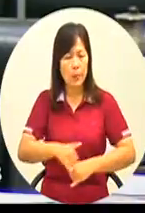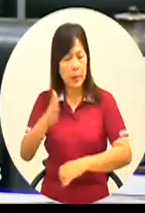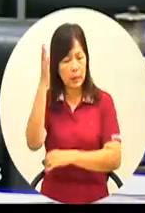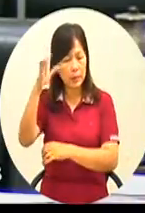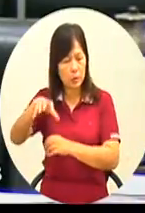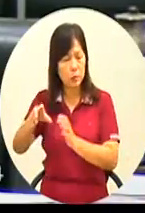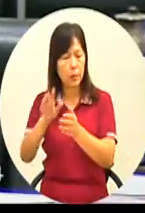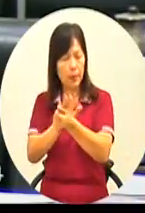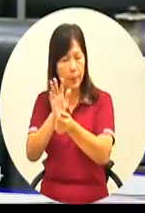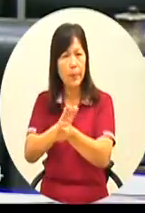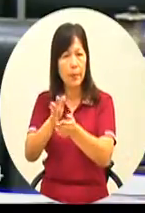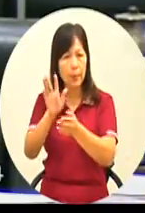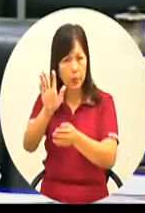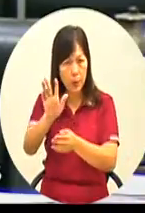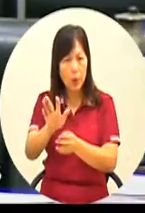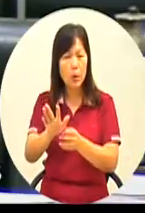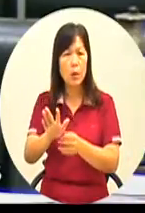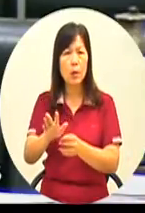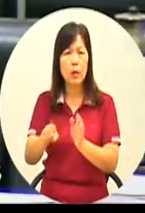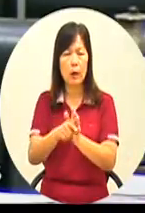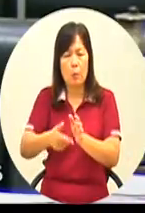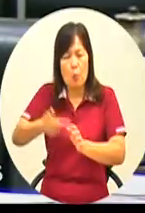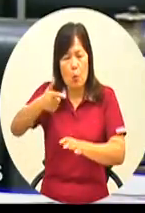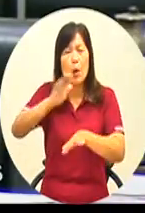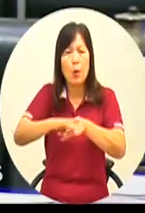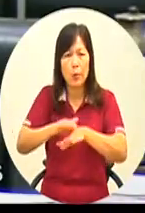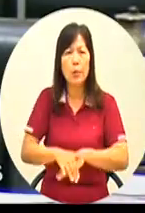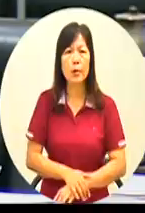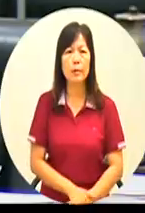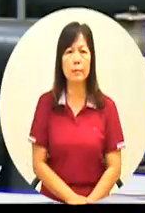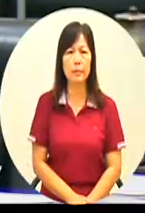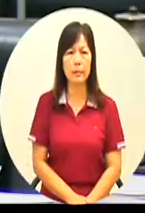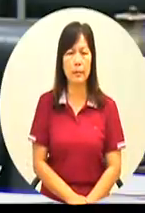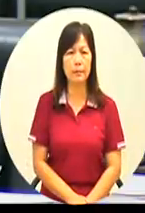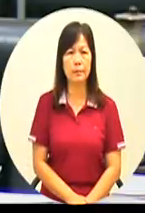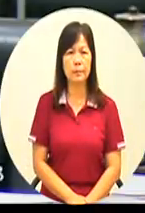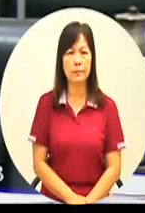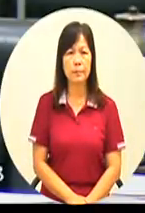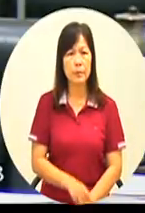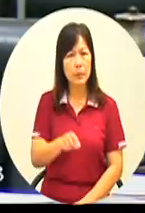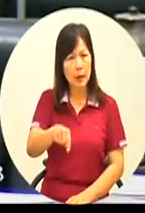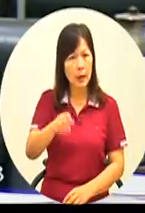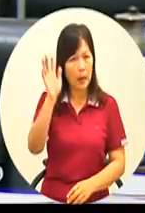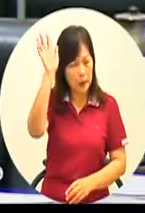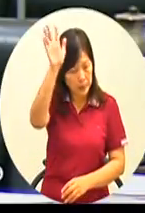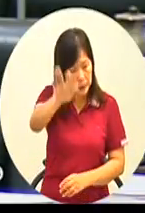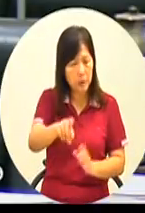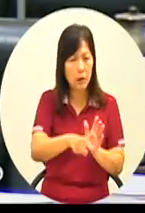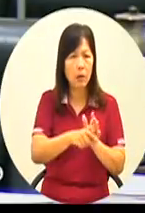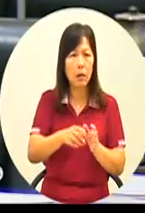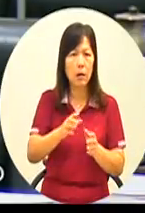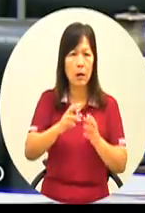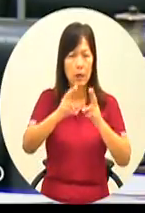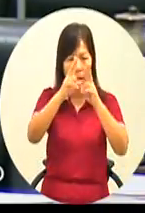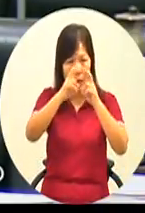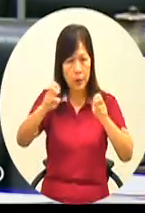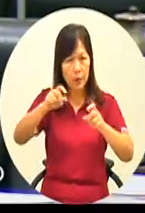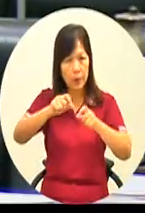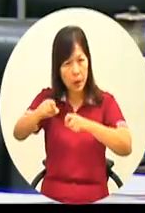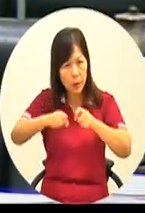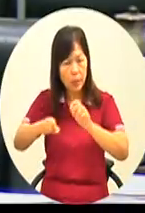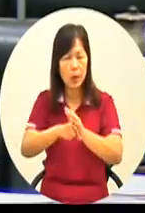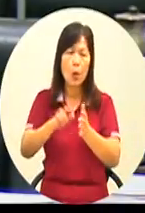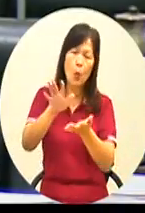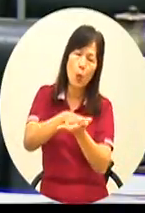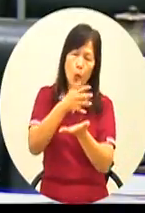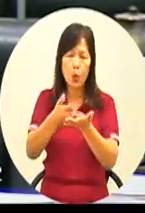话，可能让这个可能会比较快啦。而且呢，他们在这个未来做整个庙的规划、休闲环境的